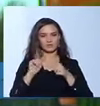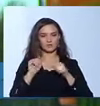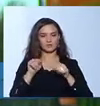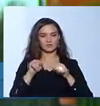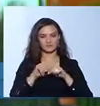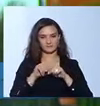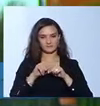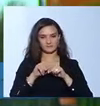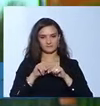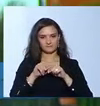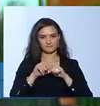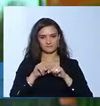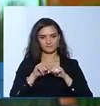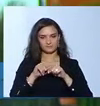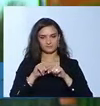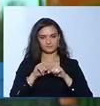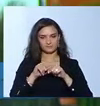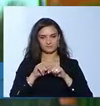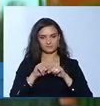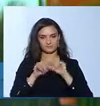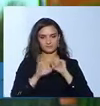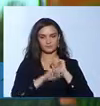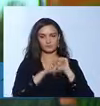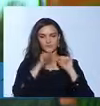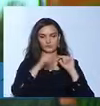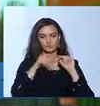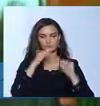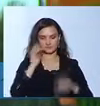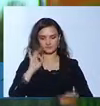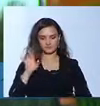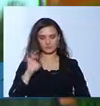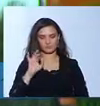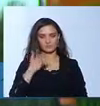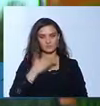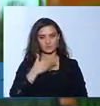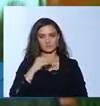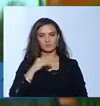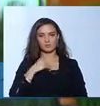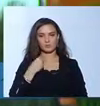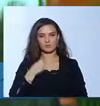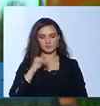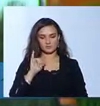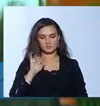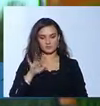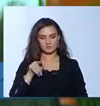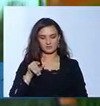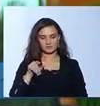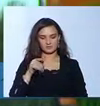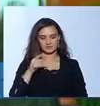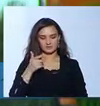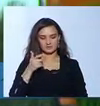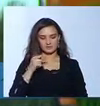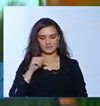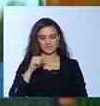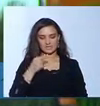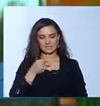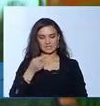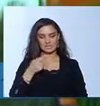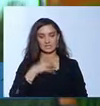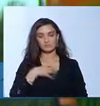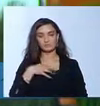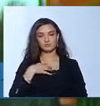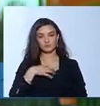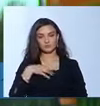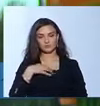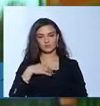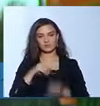მიუძღვის? იცით რა, ბოლო ხანებში ჩვენ ბევრს საუბრობთ არის პრობლემები, სადაც გენეტიკას გადამწყვეტი როლი